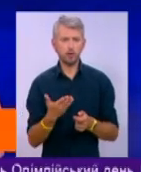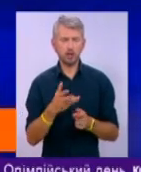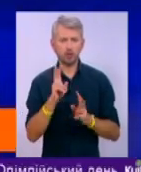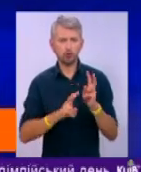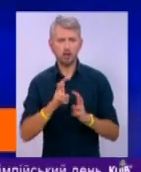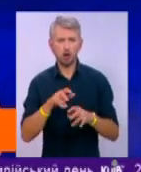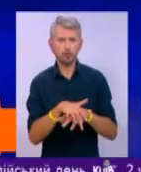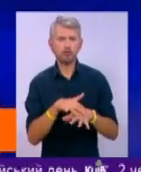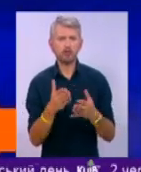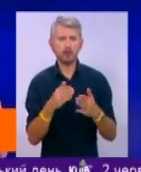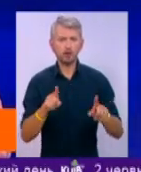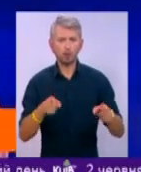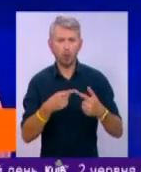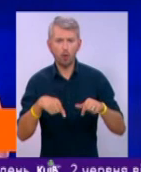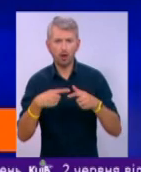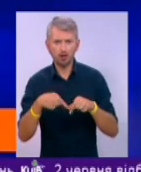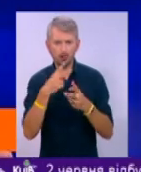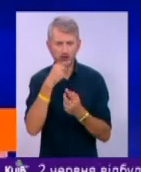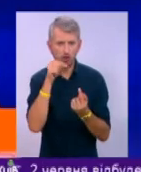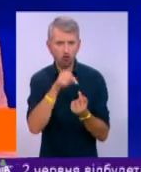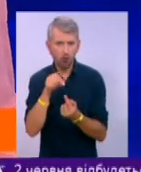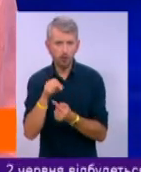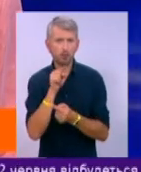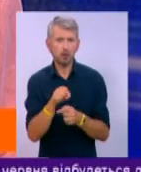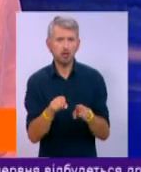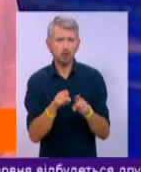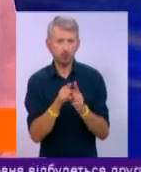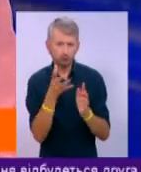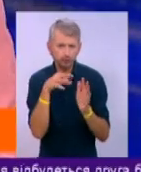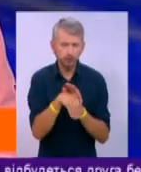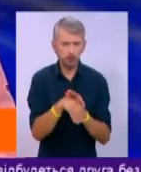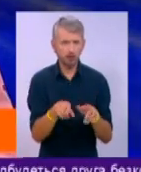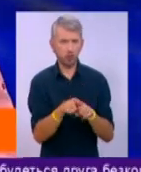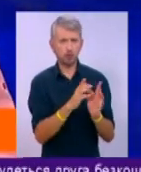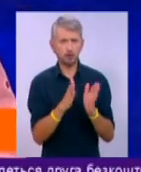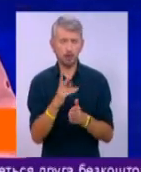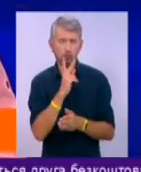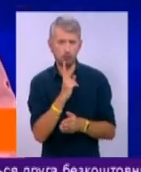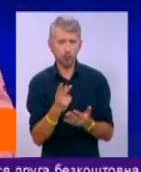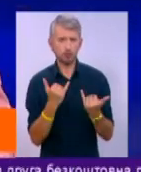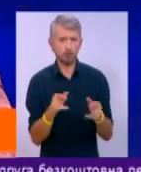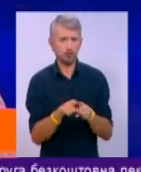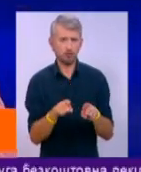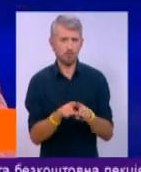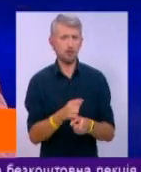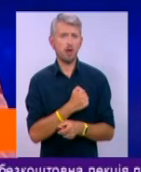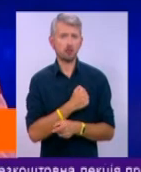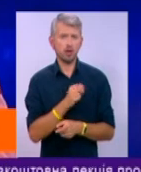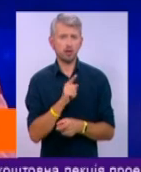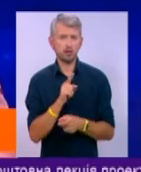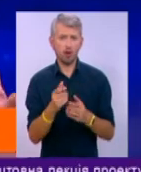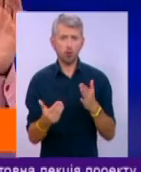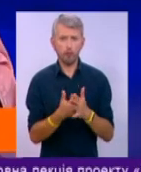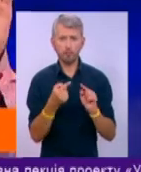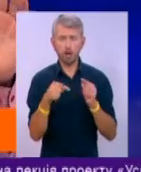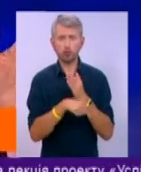індустріального суспільства якісь органи підлаштовувати, то вони все одно вмонтуються в феодальну систему. Як ми зараз бачимо, на жаль, з новими антикорупційними